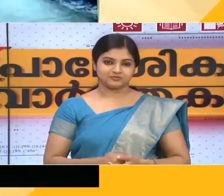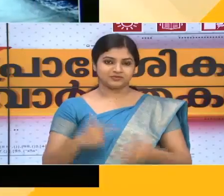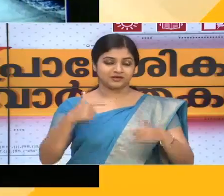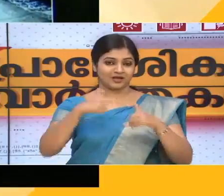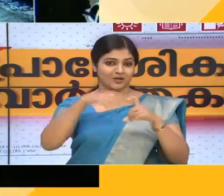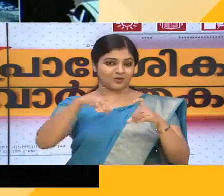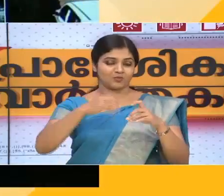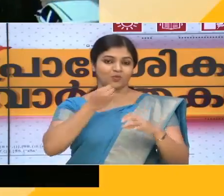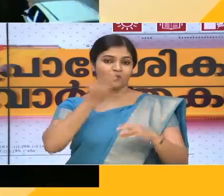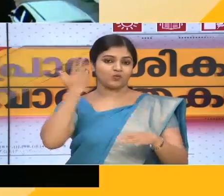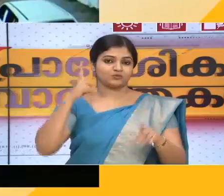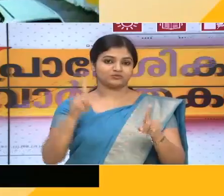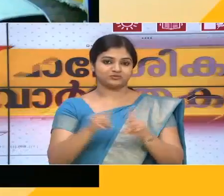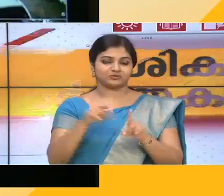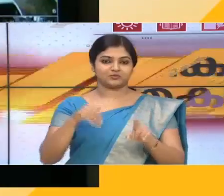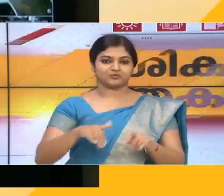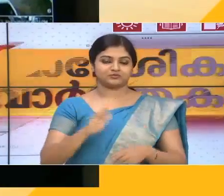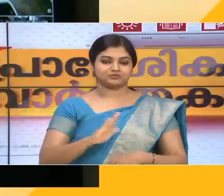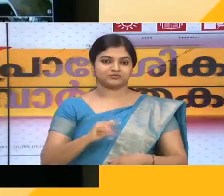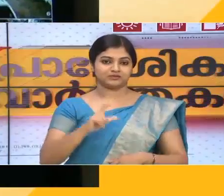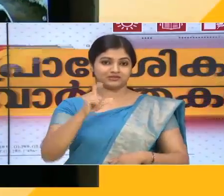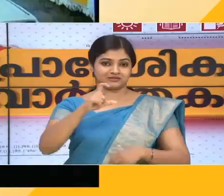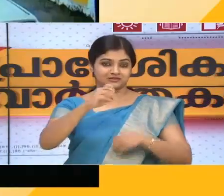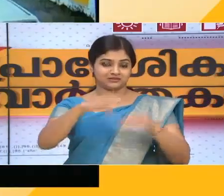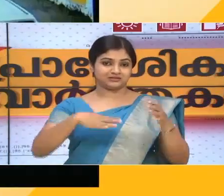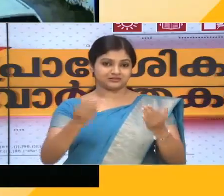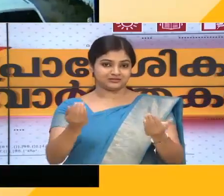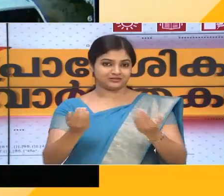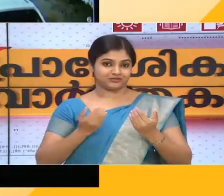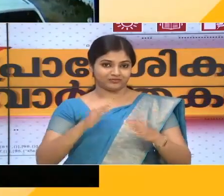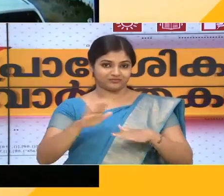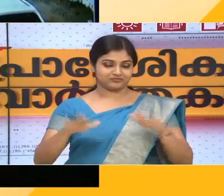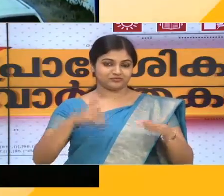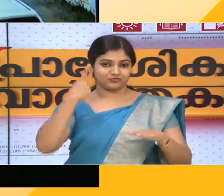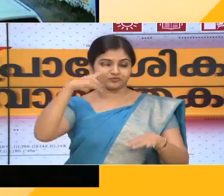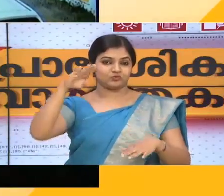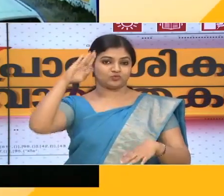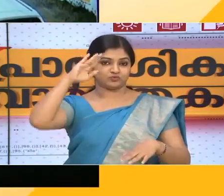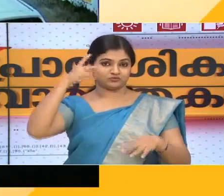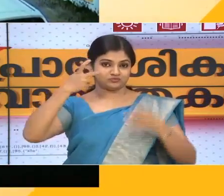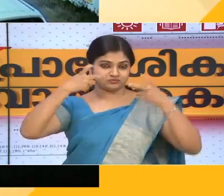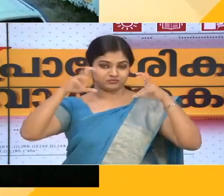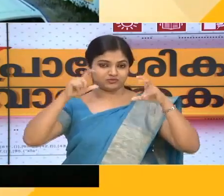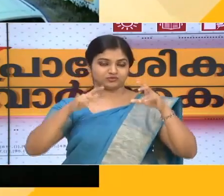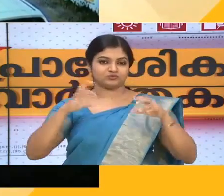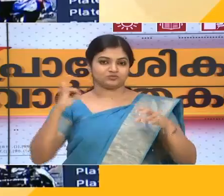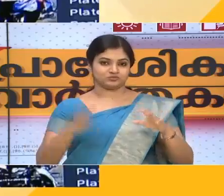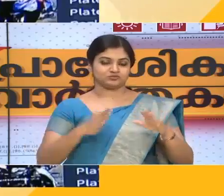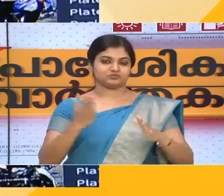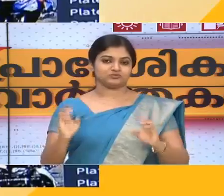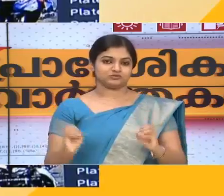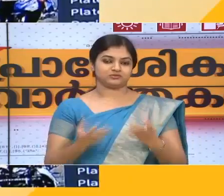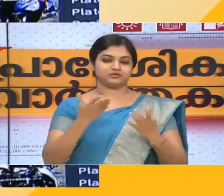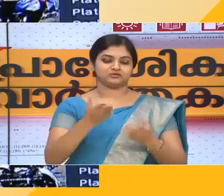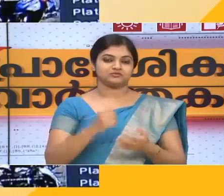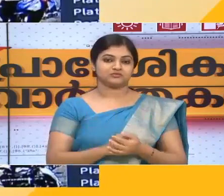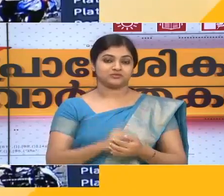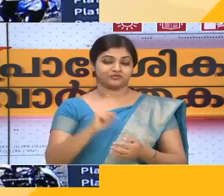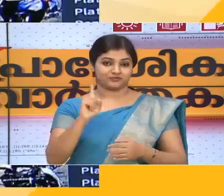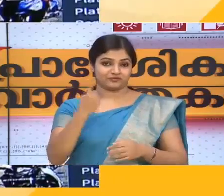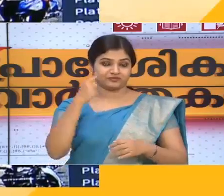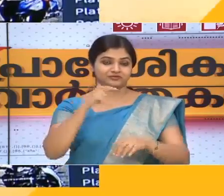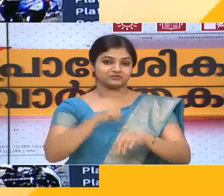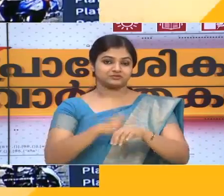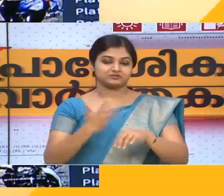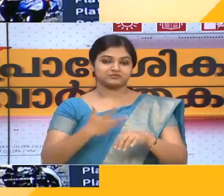കൊച്ചി പഴയ കൊച്ചിയല്ല. നഗരം സുരക്ഷിതമാക്കുന്നതിൻ്റെ ഭാഗമായി പോലീസിൻ്റെ ജാഗ്രത ശക്തമാക്കിയിരിക്കുകയാണ്.